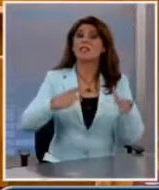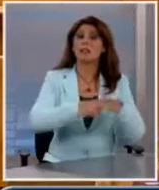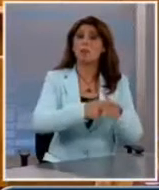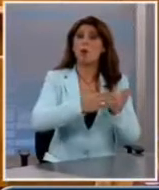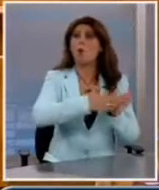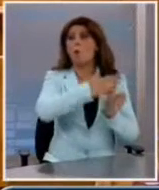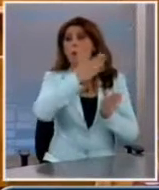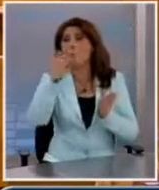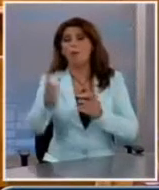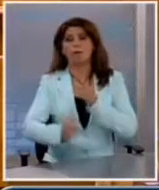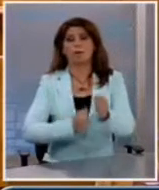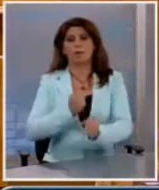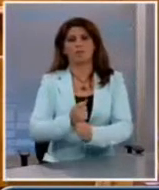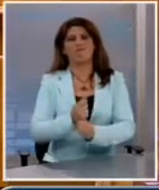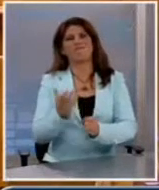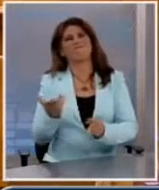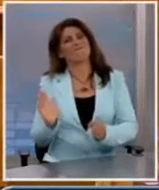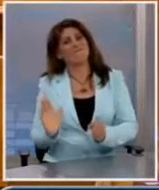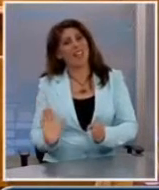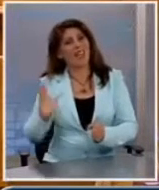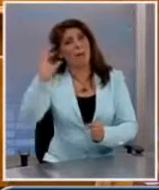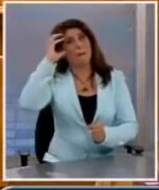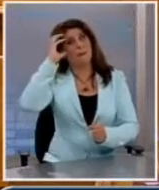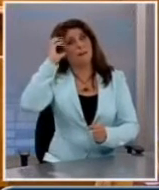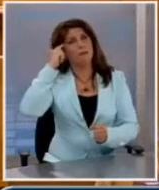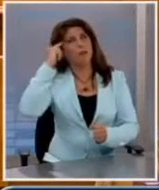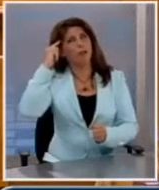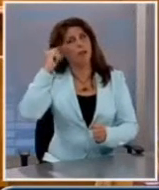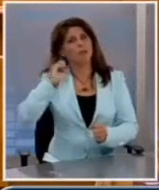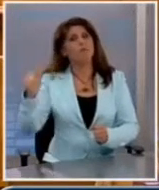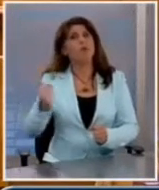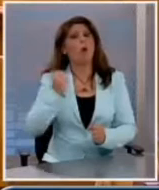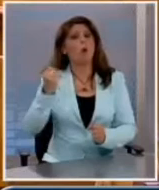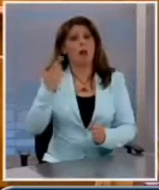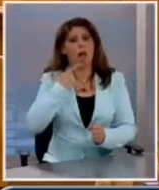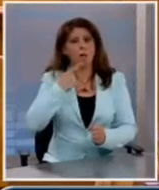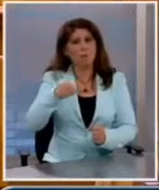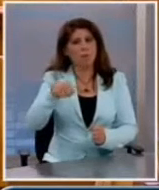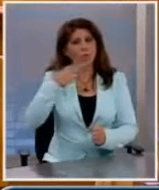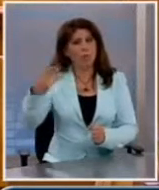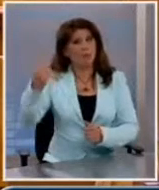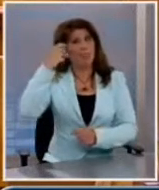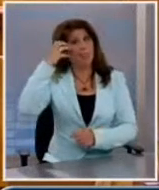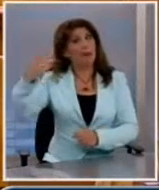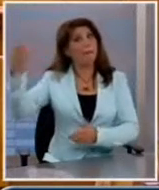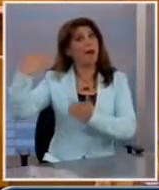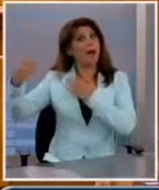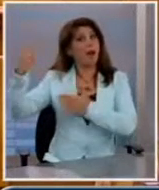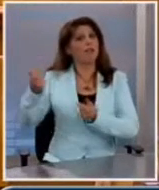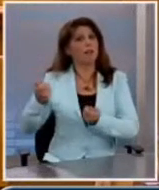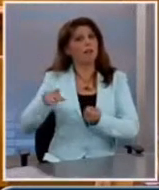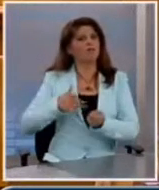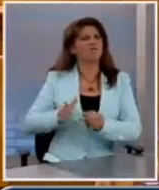Αλλά ξέρετε, η μνήμη πονάει όταν την αγγίζεις. Με ρητορεύματα